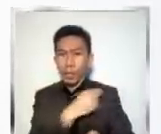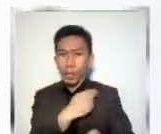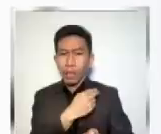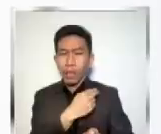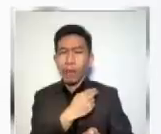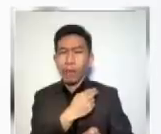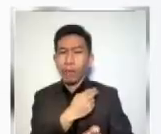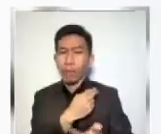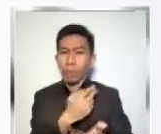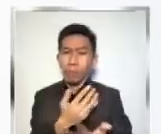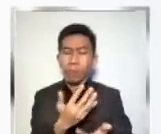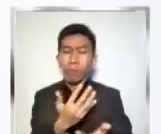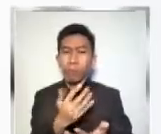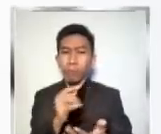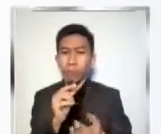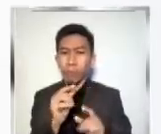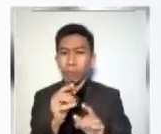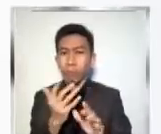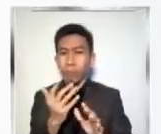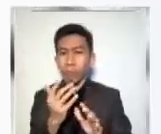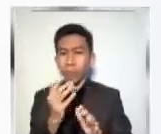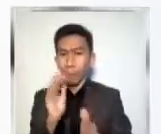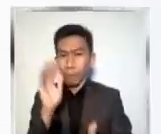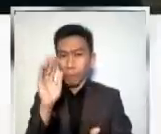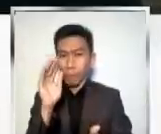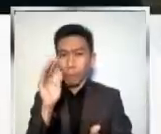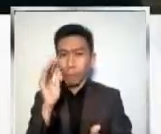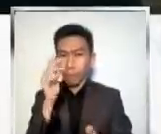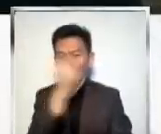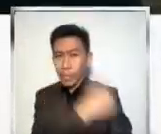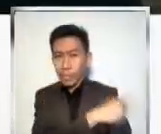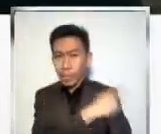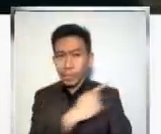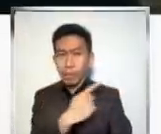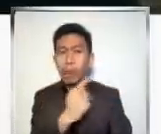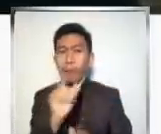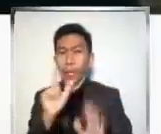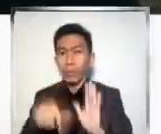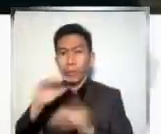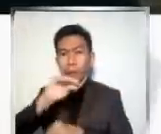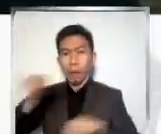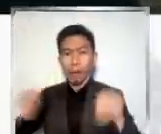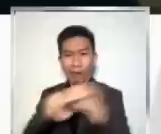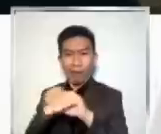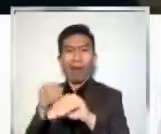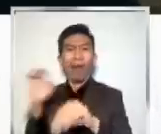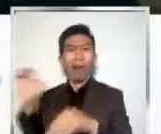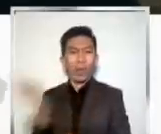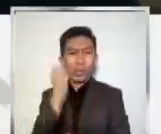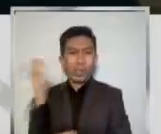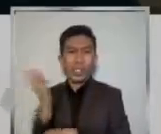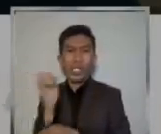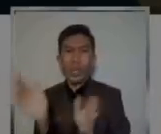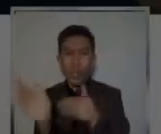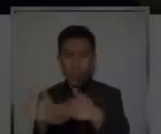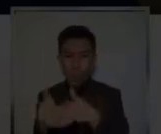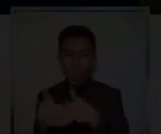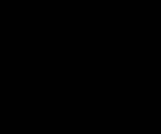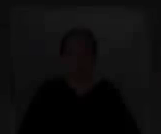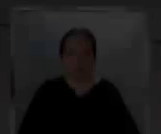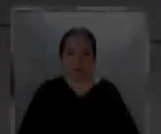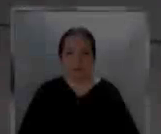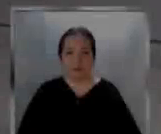yung tapos ipapasok naman yung mga nakapila sa emergency room. Corinne Katibayan, nakatutok 24